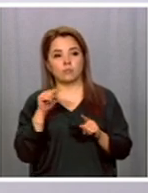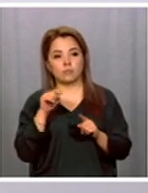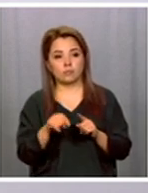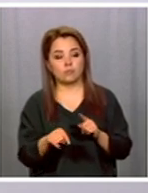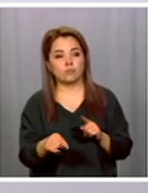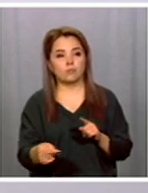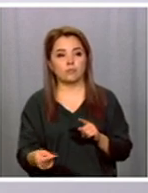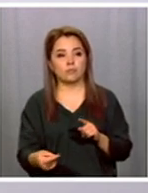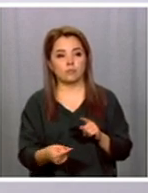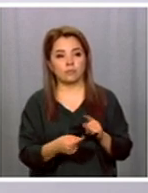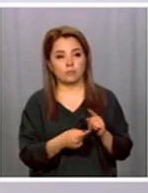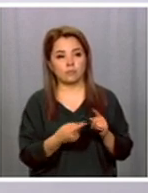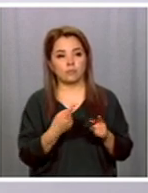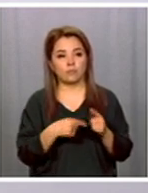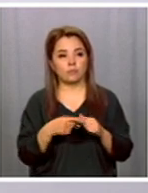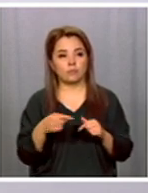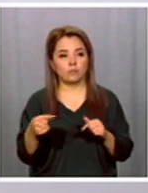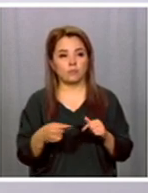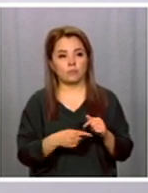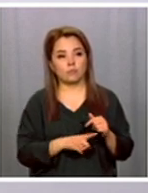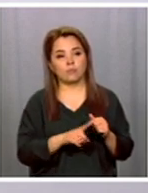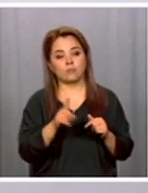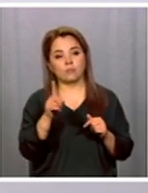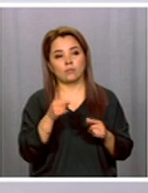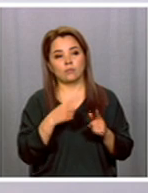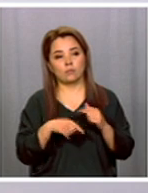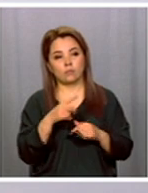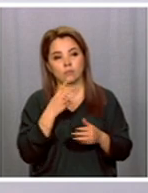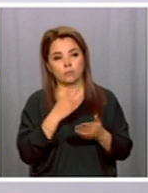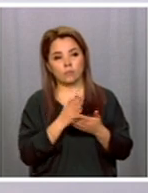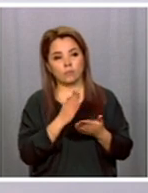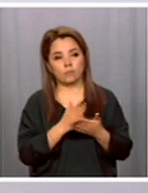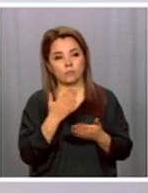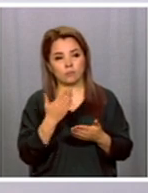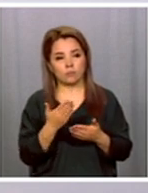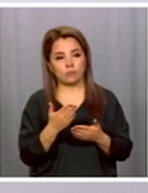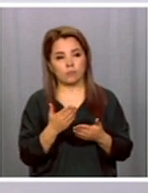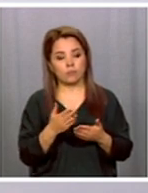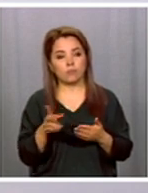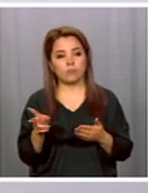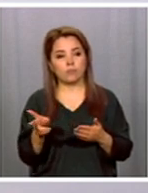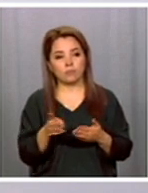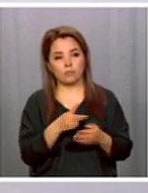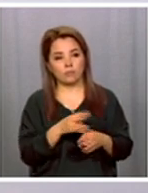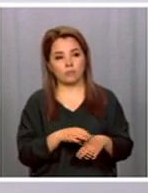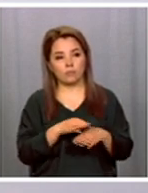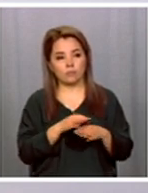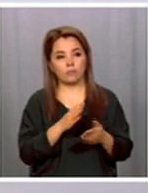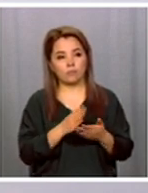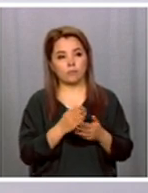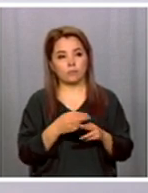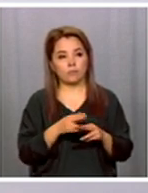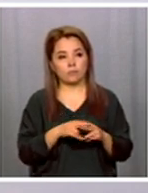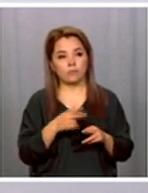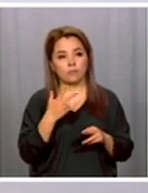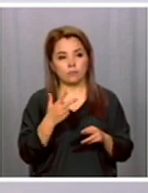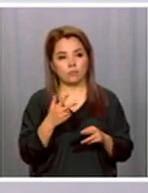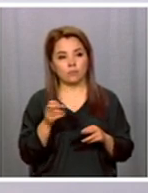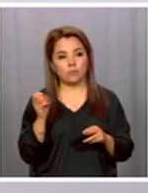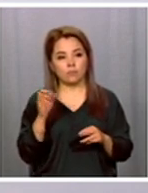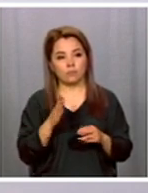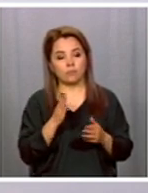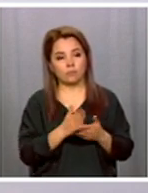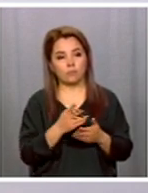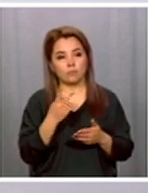шағылып, қайта кері қайтқан кезде бас оптикалық осқа бізге ол параллель кетеді. Байқасаңыздар, осы үш сәуледе бір